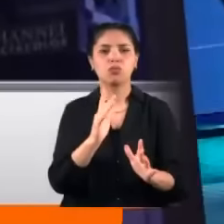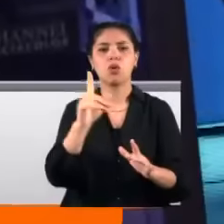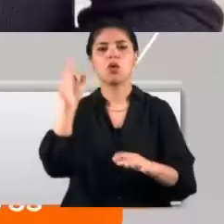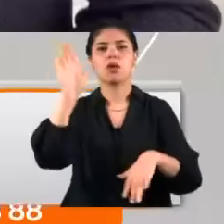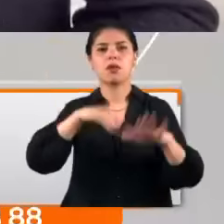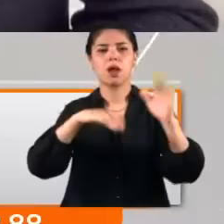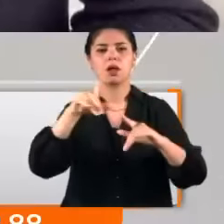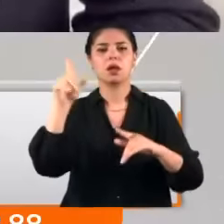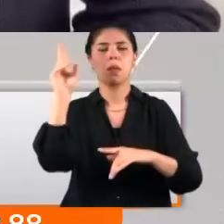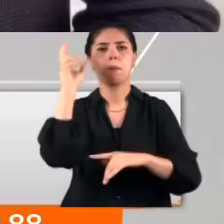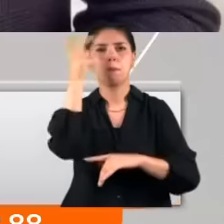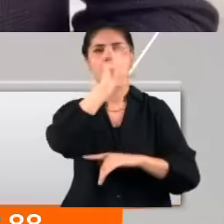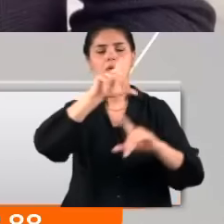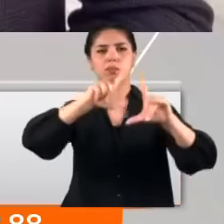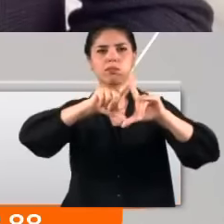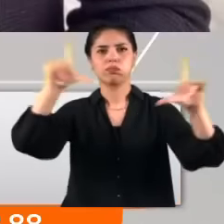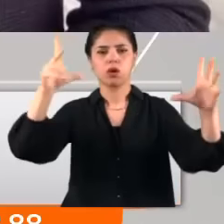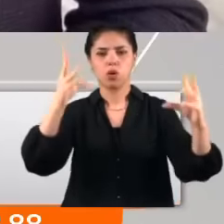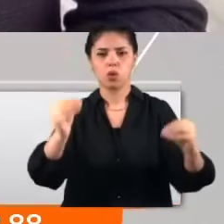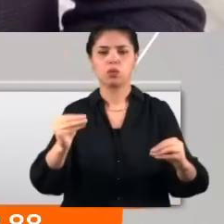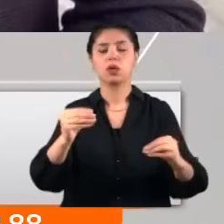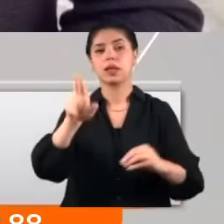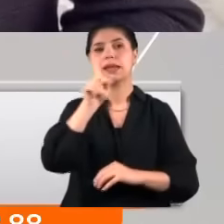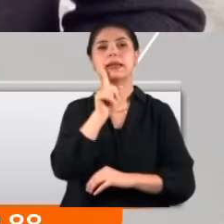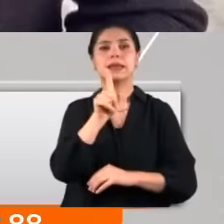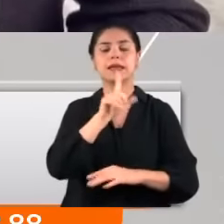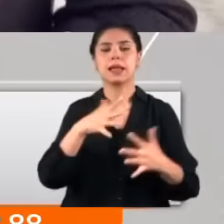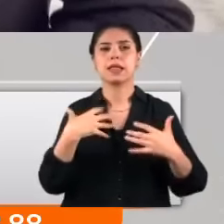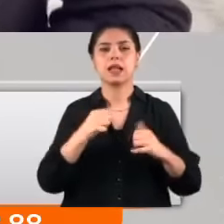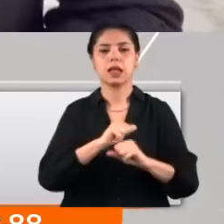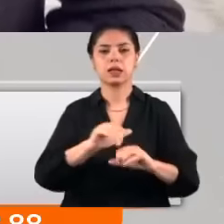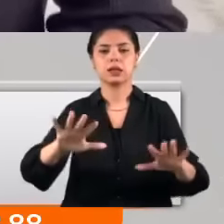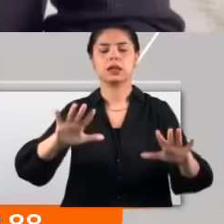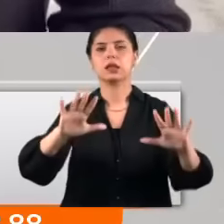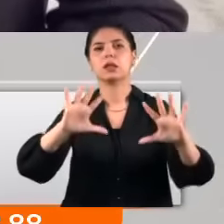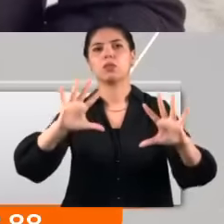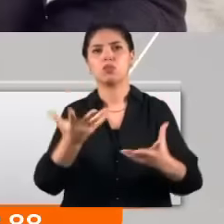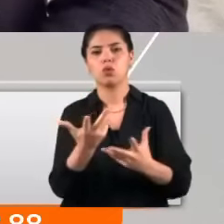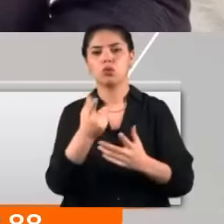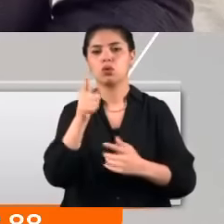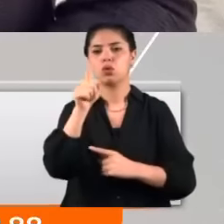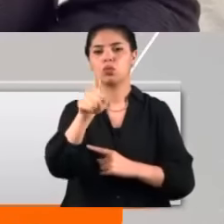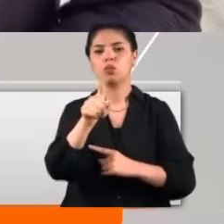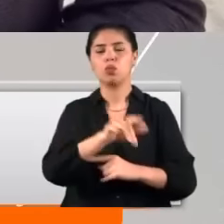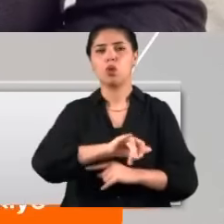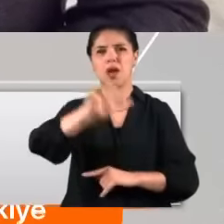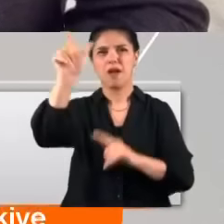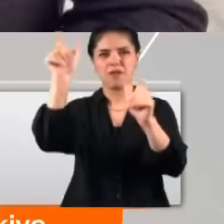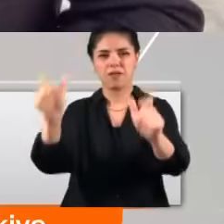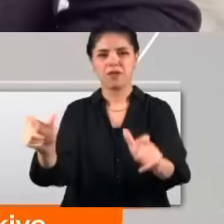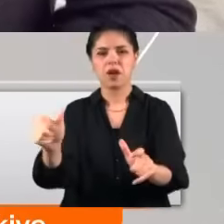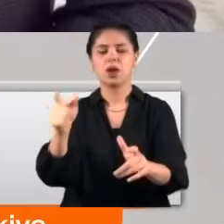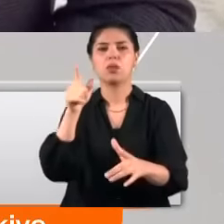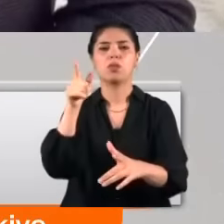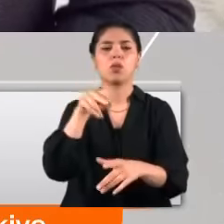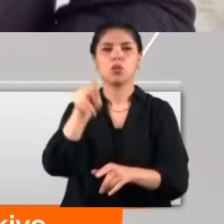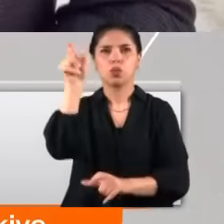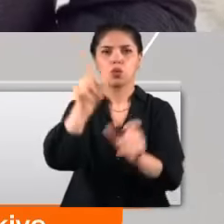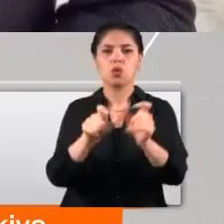verdi. İngiltere'nin sağlık rezervasyon sistemi çöktü. Edinburgh Havalimanı'nda yolcuların otomatik iniş kartı